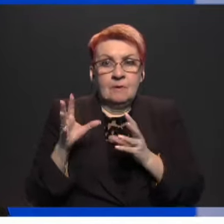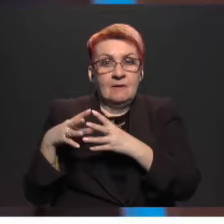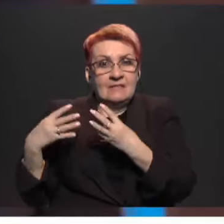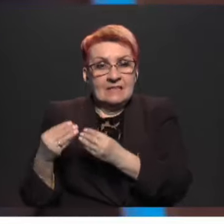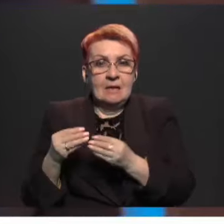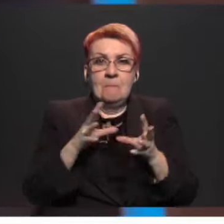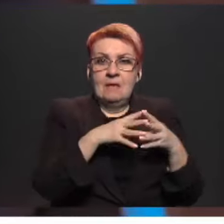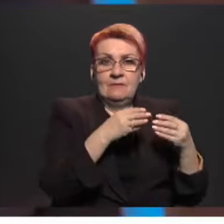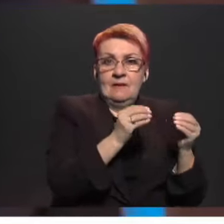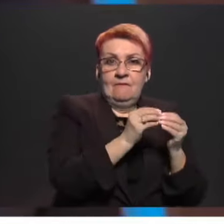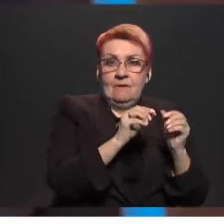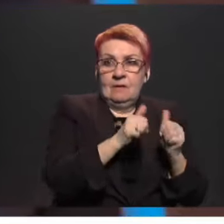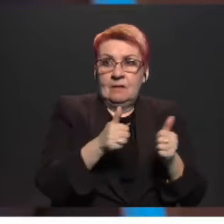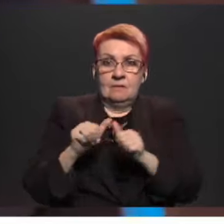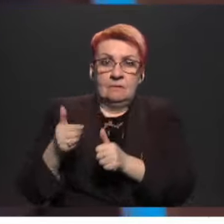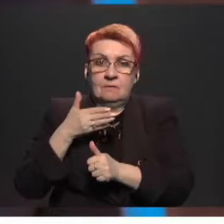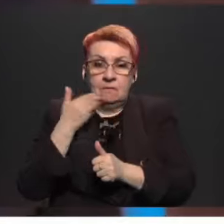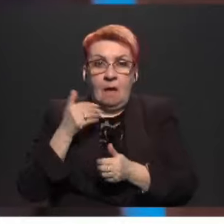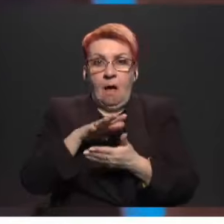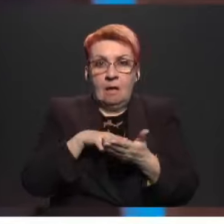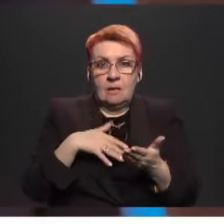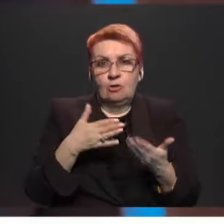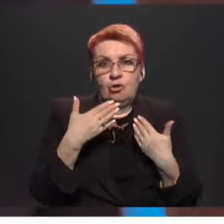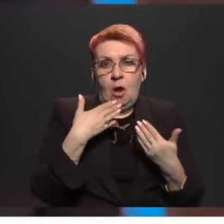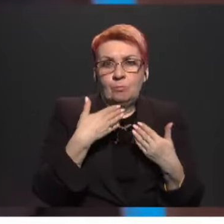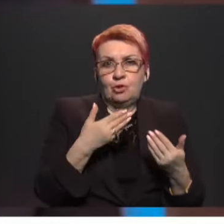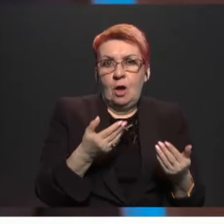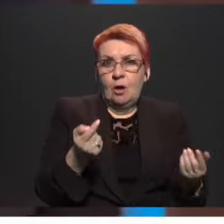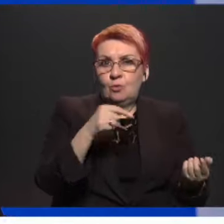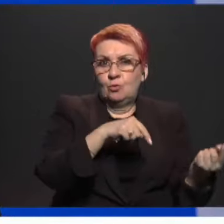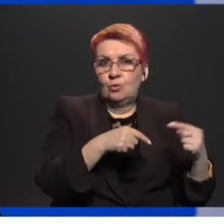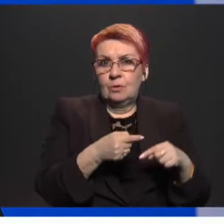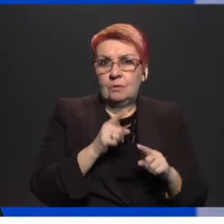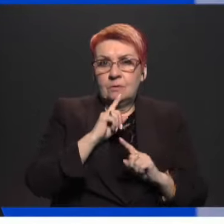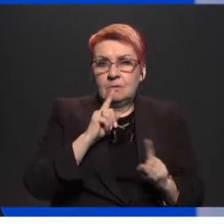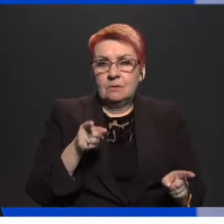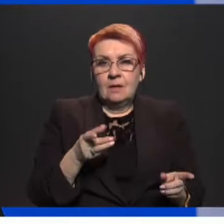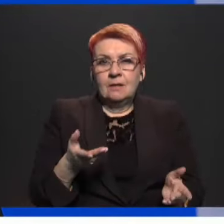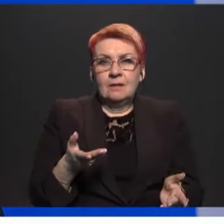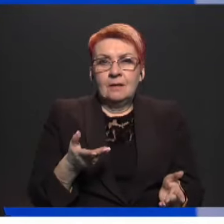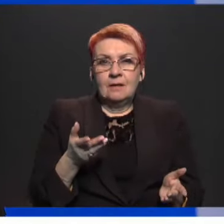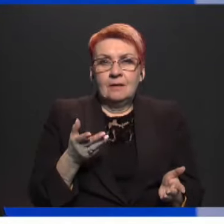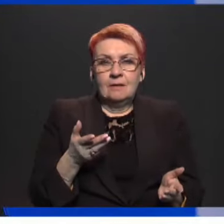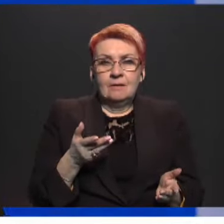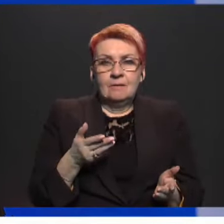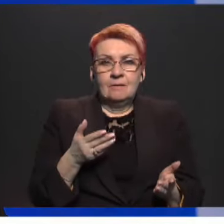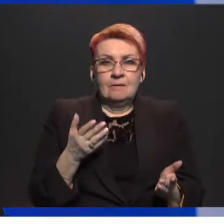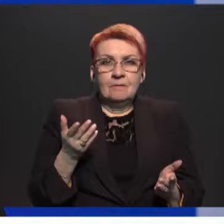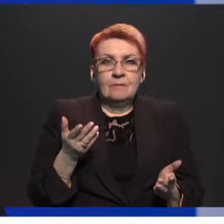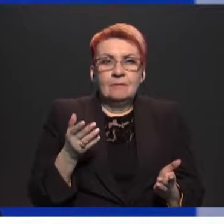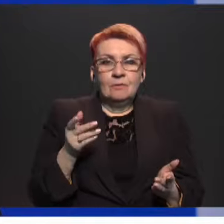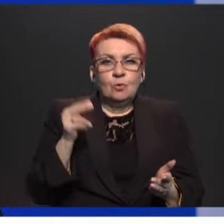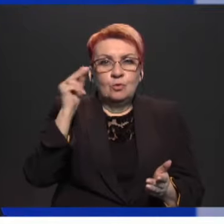есть их все устраивает, а они просто хотят продолжать вот такое вот общение довольно своеобразное. Совершенно несопоставимое с православным учением о